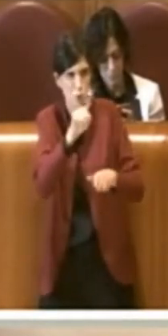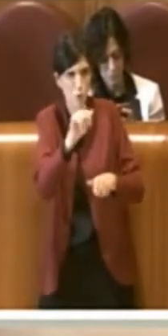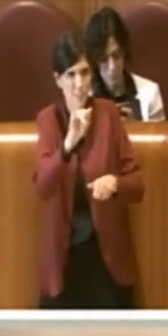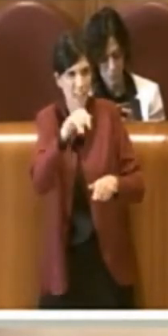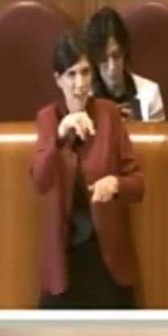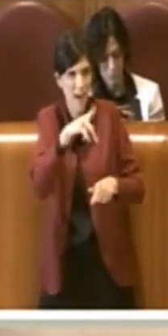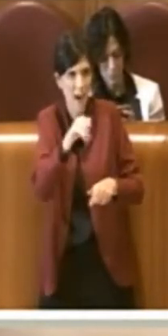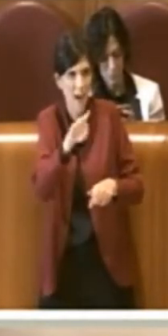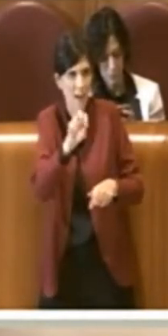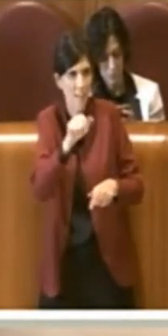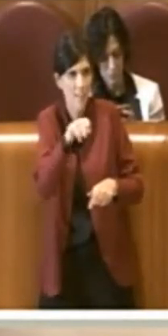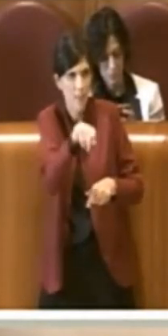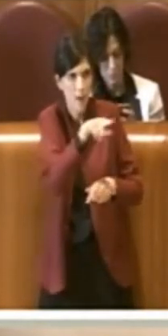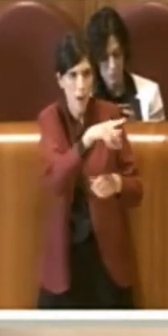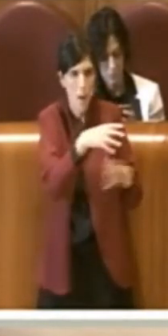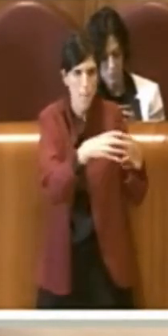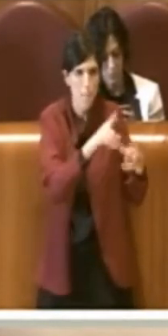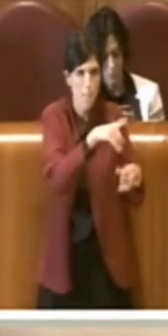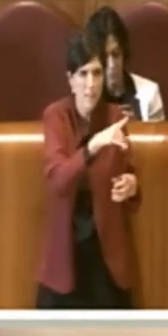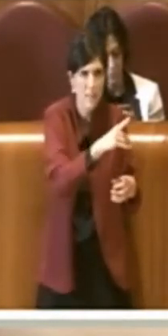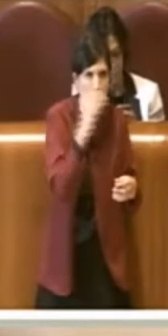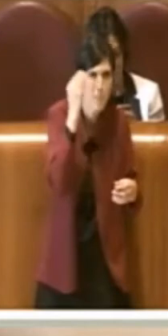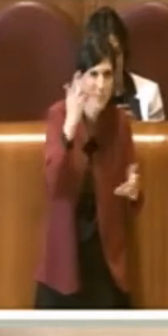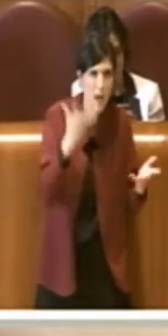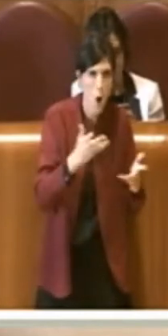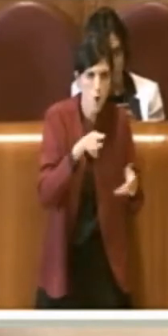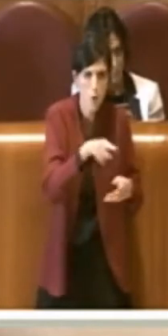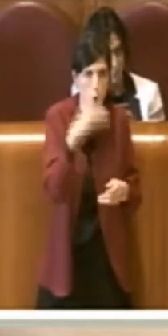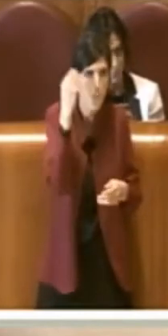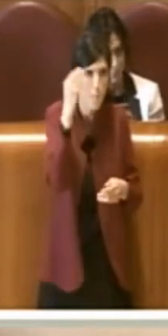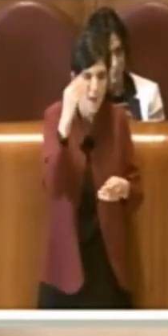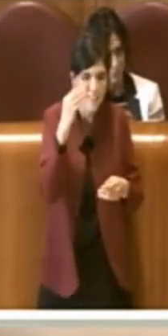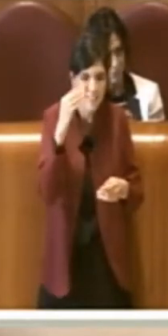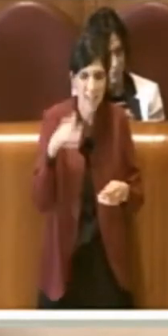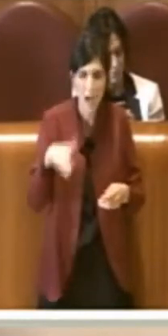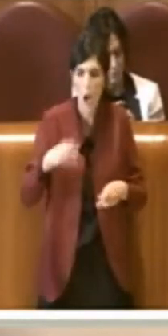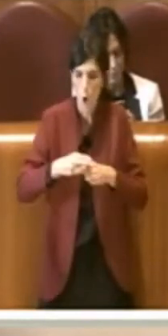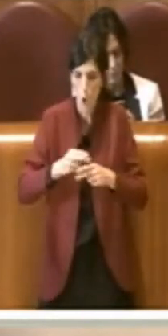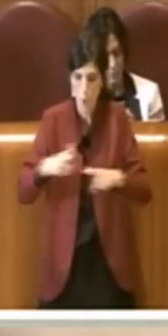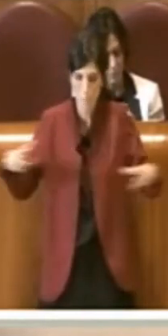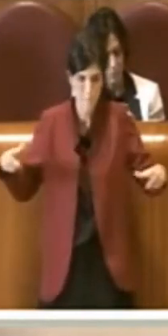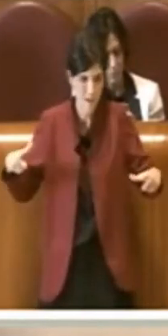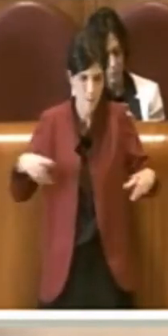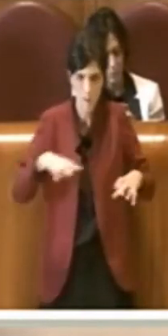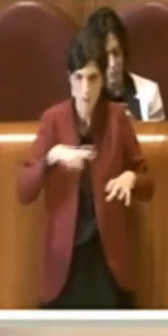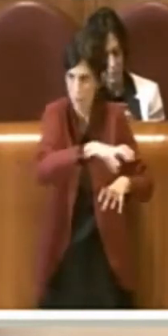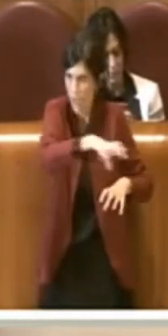pensano davvero che dobbiamo riempire di discariche Roma? È questo quello che vogliono?